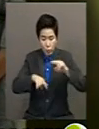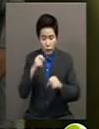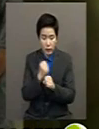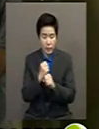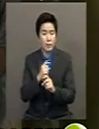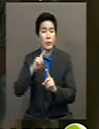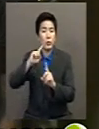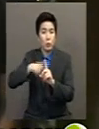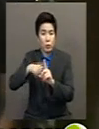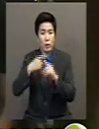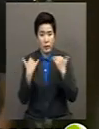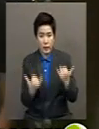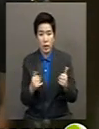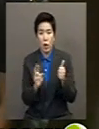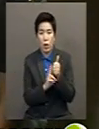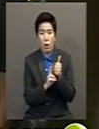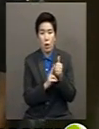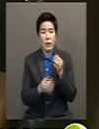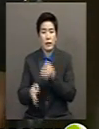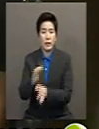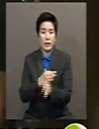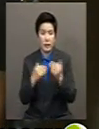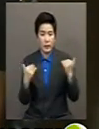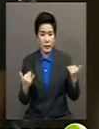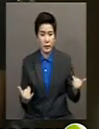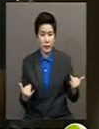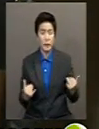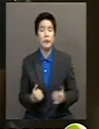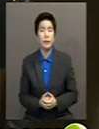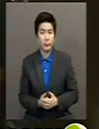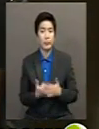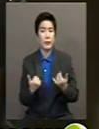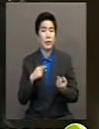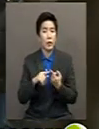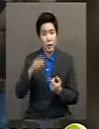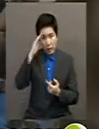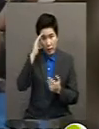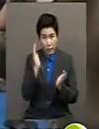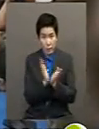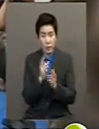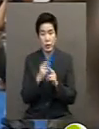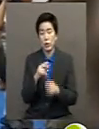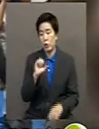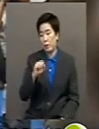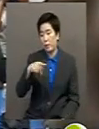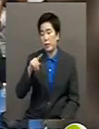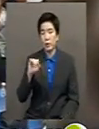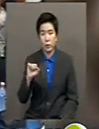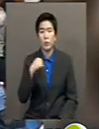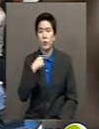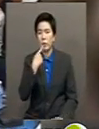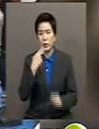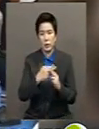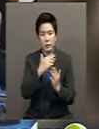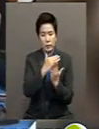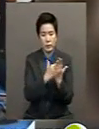ภัยครับรักษาการแทนรองผู้กำกับปราบปรามสน.พระโขนงด้วยครับพลตำรวจตรีสมประสงค์บอกว่ายังไม่เห็นร